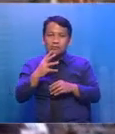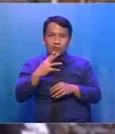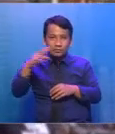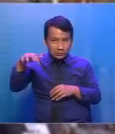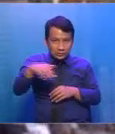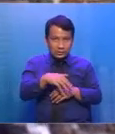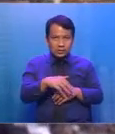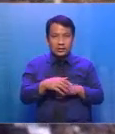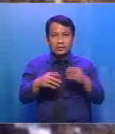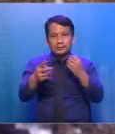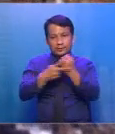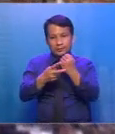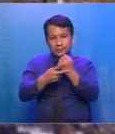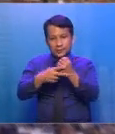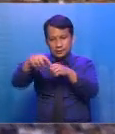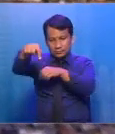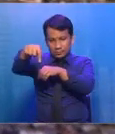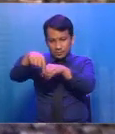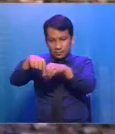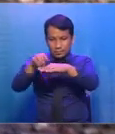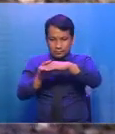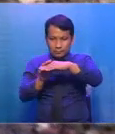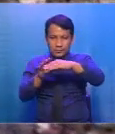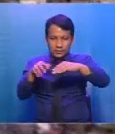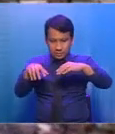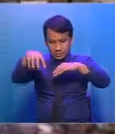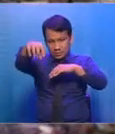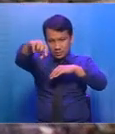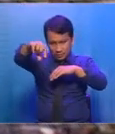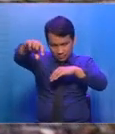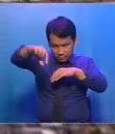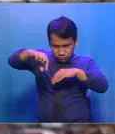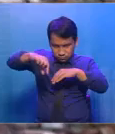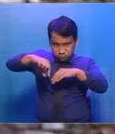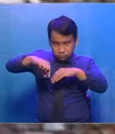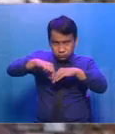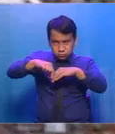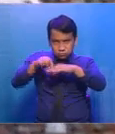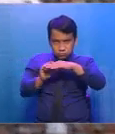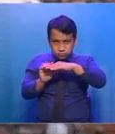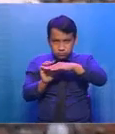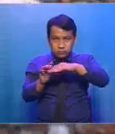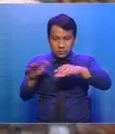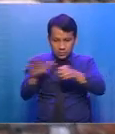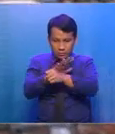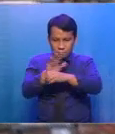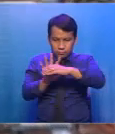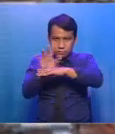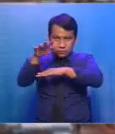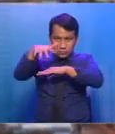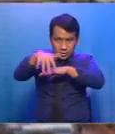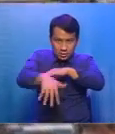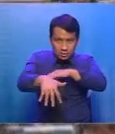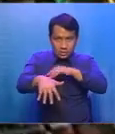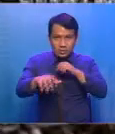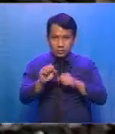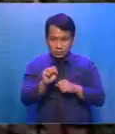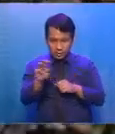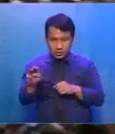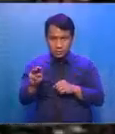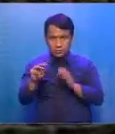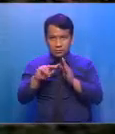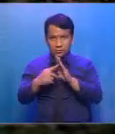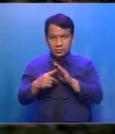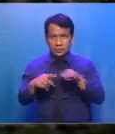po ay naiimbak ang tubig at umaapaw ang ilog. Kaya po lubog palagi itong Provident at itong SM.